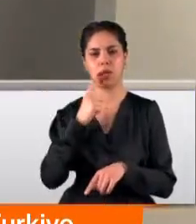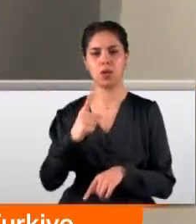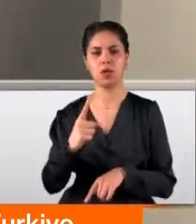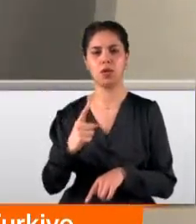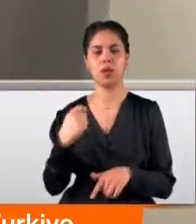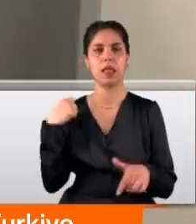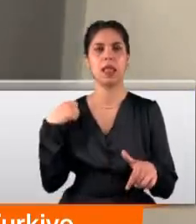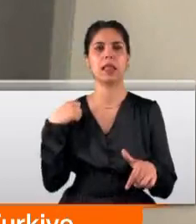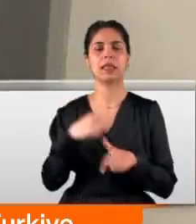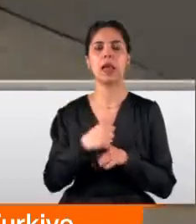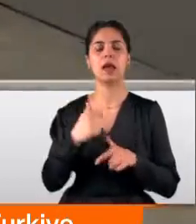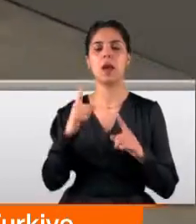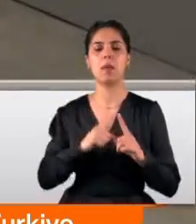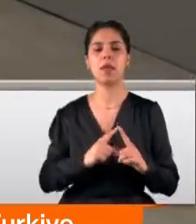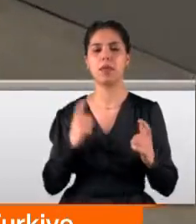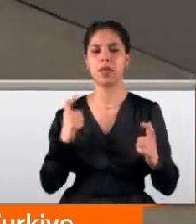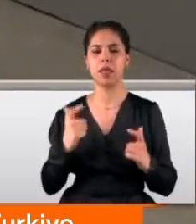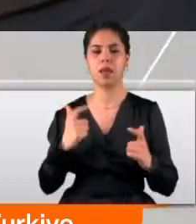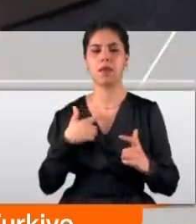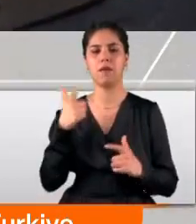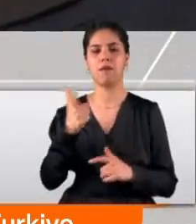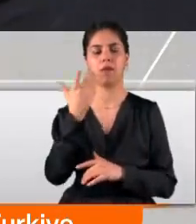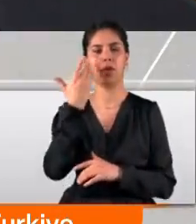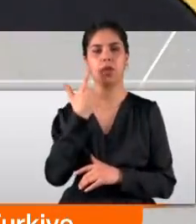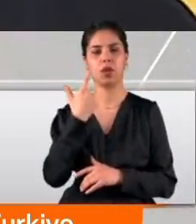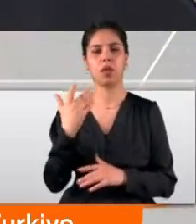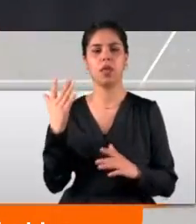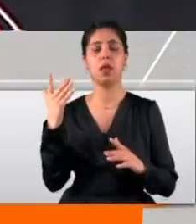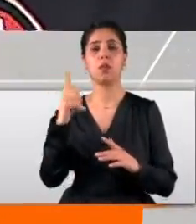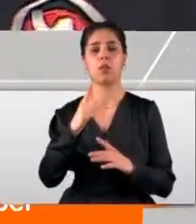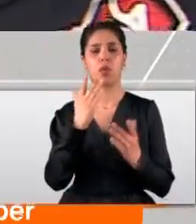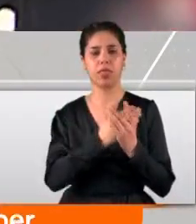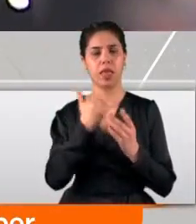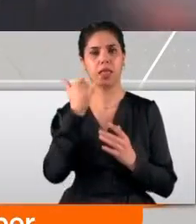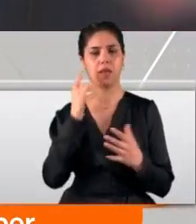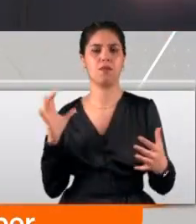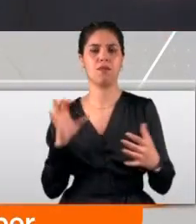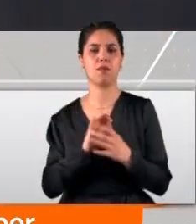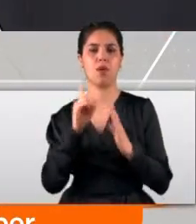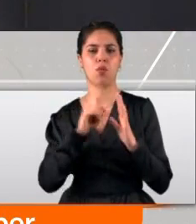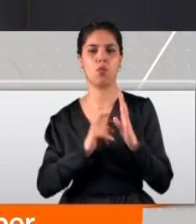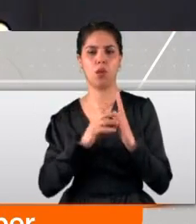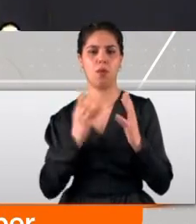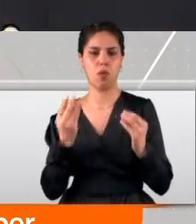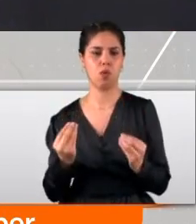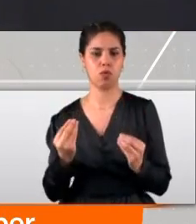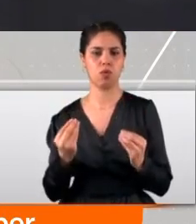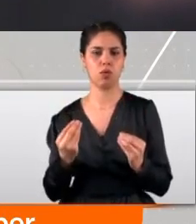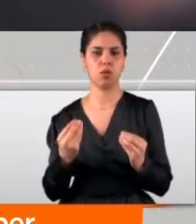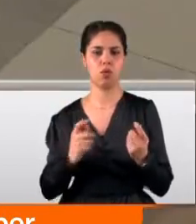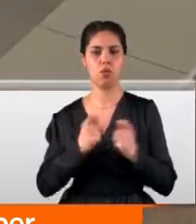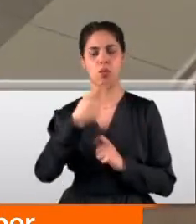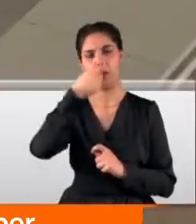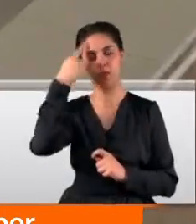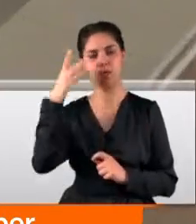tekrarını yapıyorsun matematik derslerini video izleyerek yapıyorum peki derslerle telefonu bir araya getiren bir uygulama olsa alma